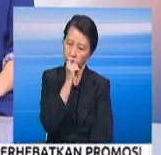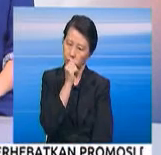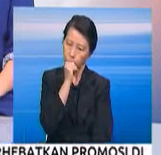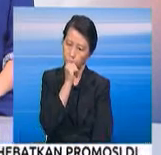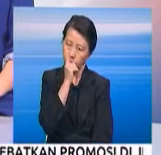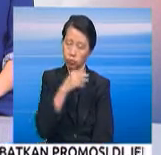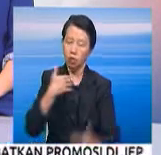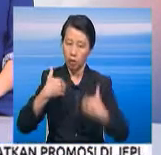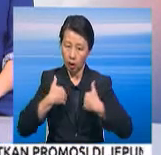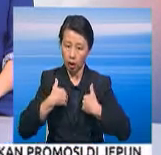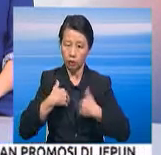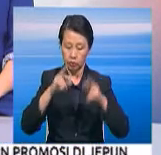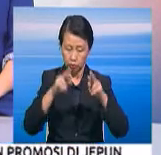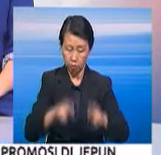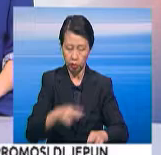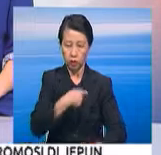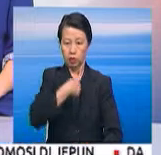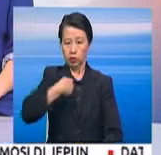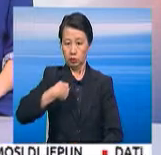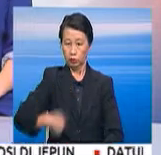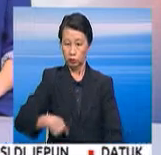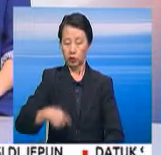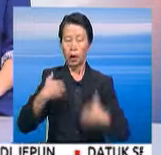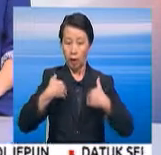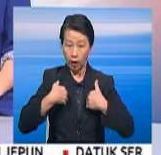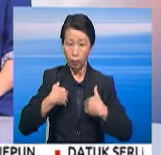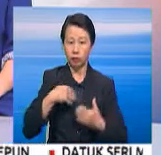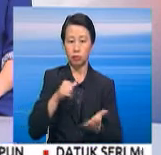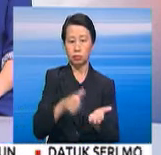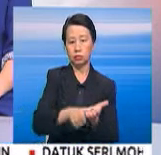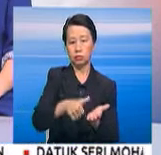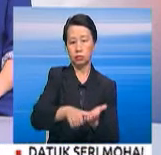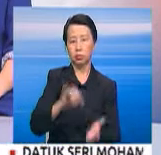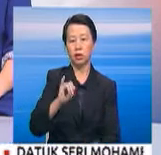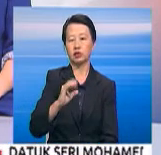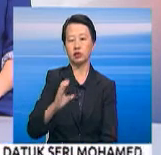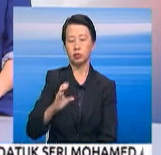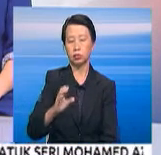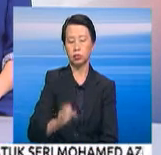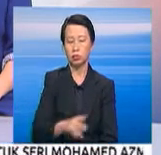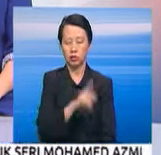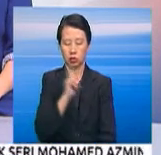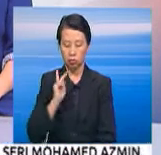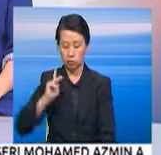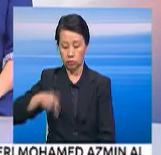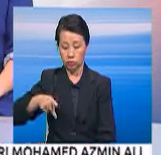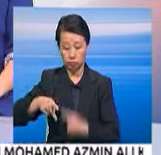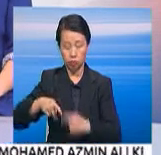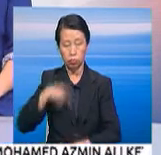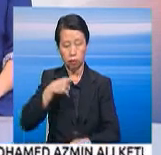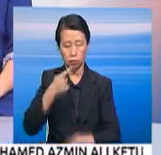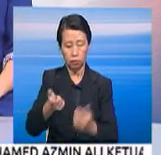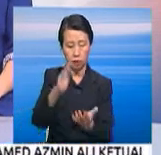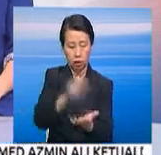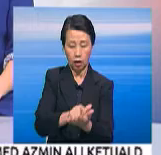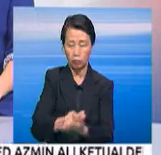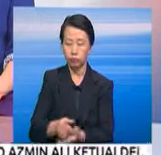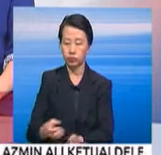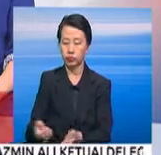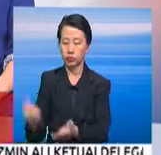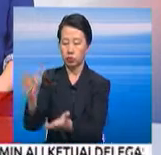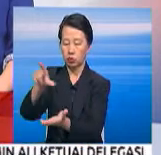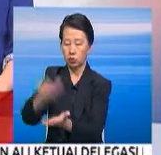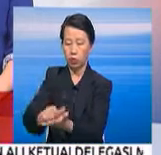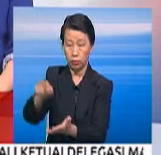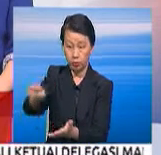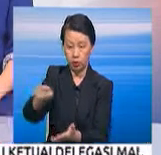Kononnya terdapat warga negara China memiliki MyCard. Ketua Pengarahnya Datuk Ruslin Yusof berkata, laporan dibuat di Ibu Pejabat